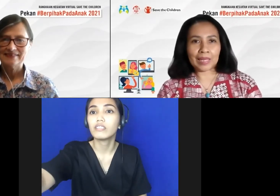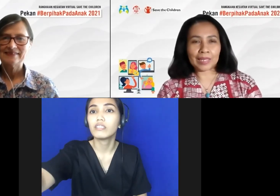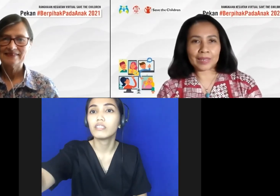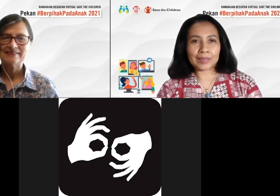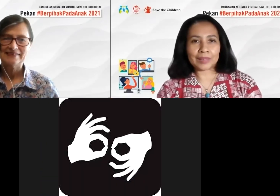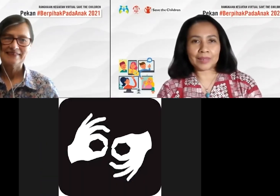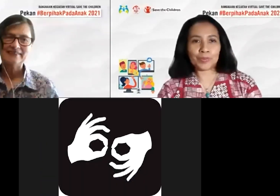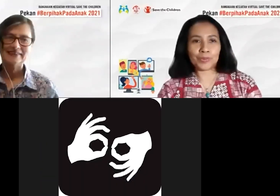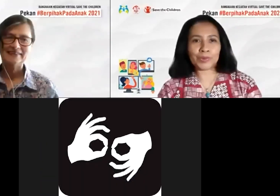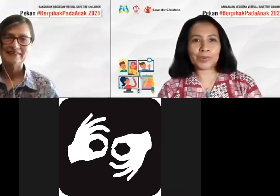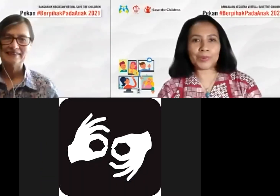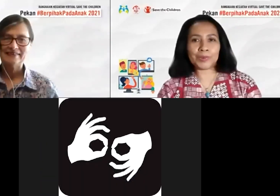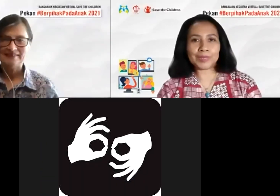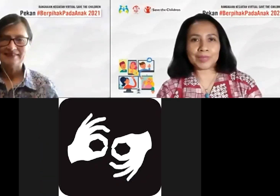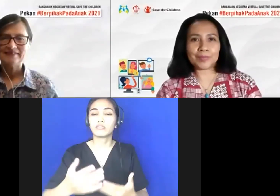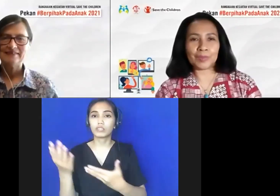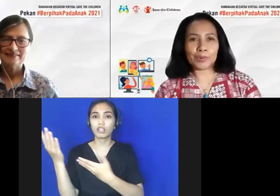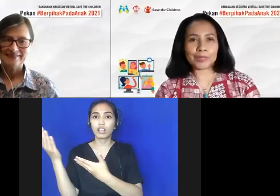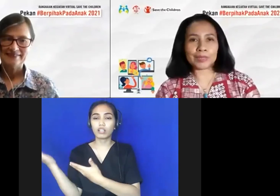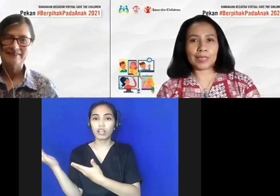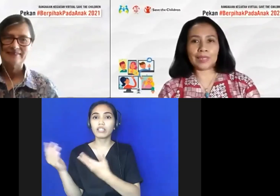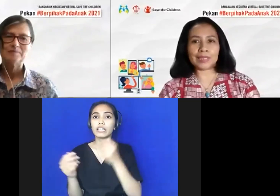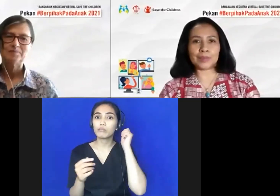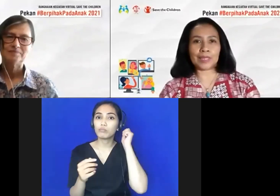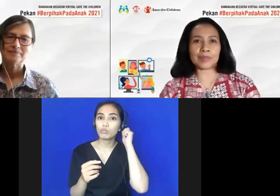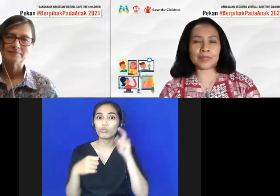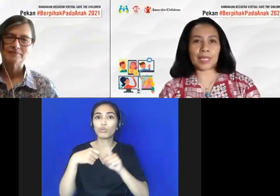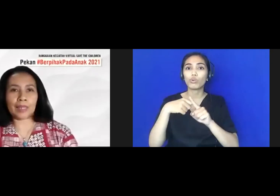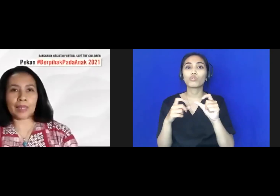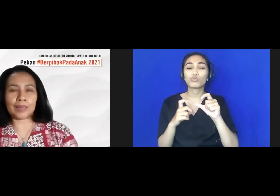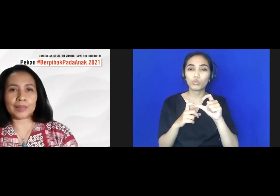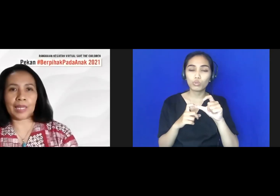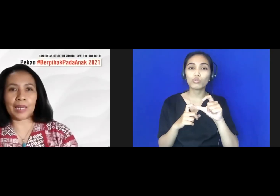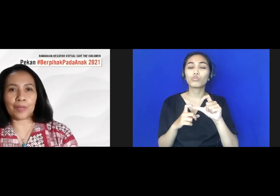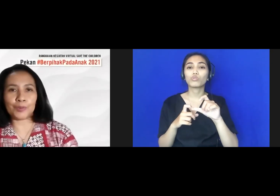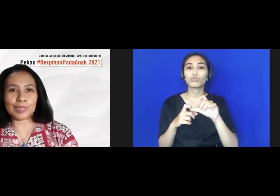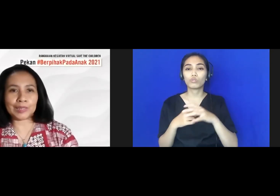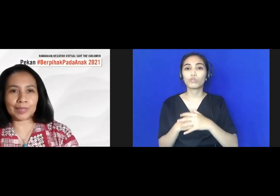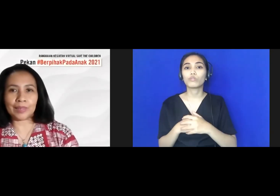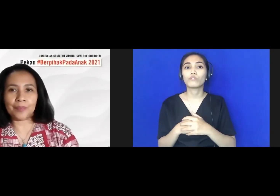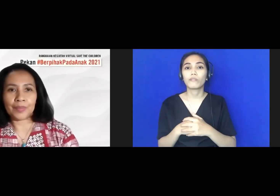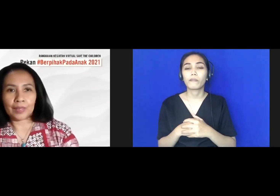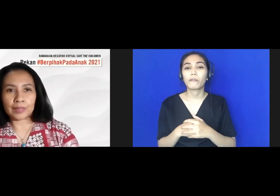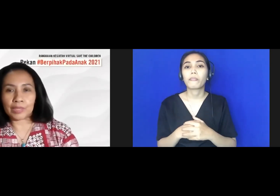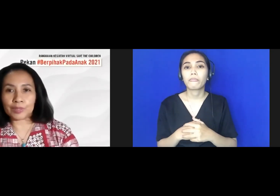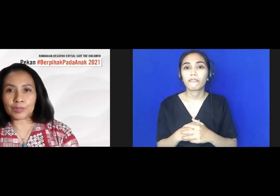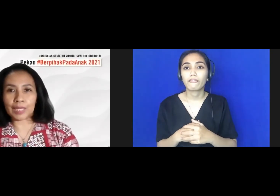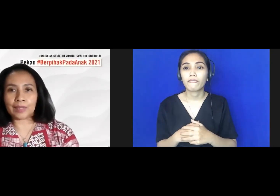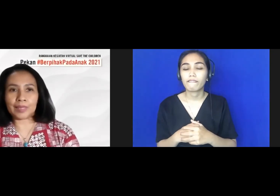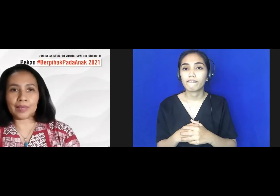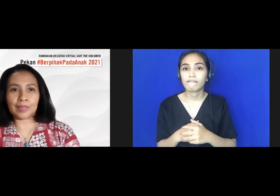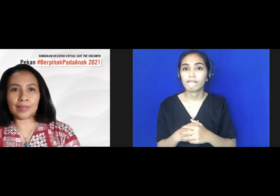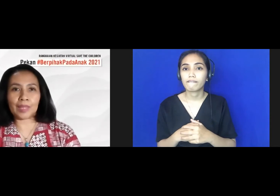akan mempersilahkan Ibu Kus. Ibu Kus adalah sebagai chair dari Scaling Up Nutrition